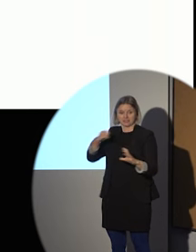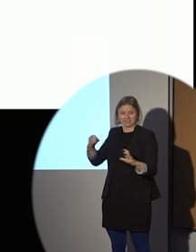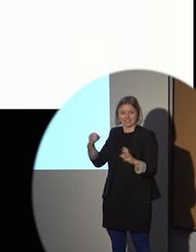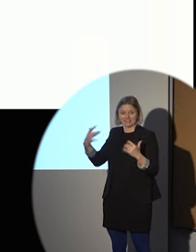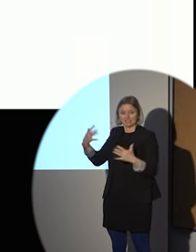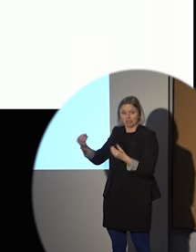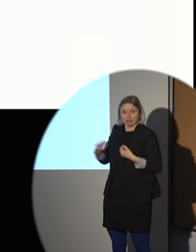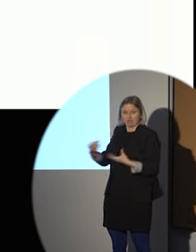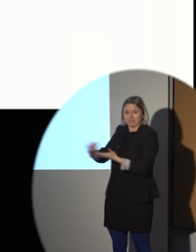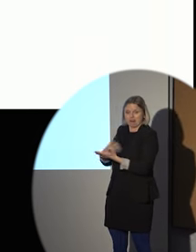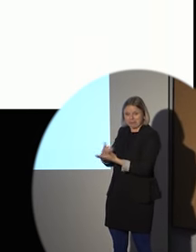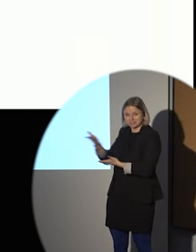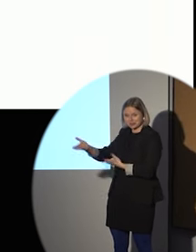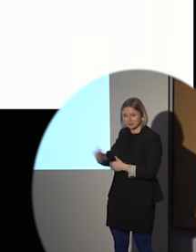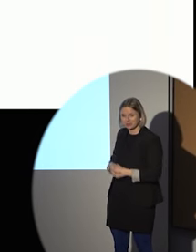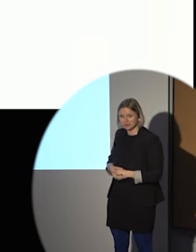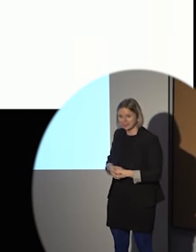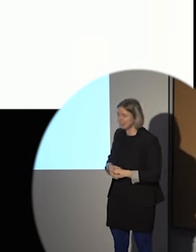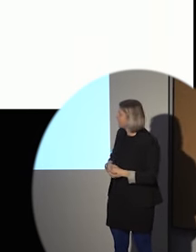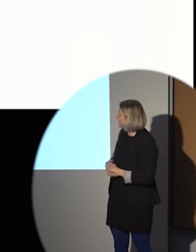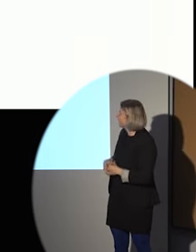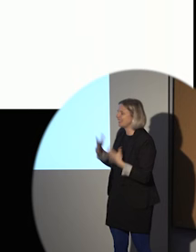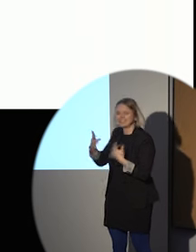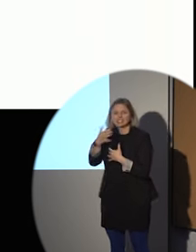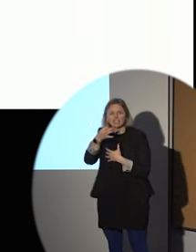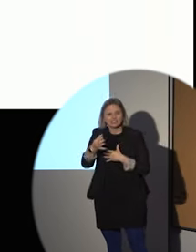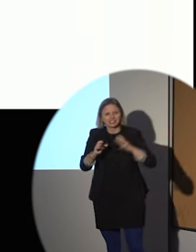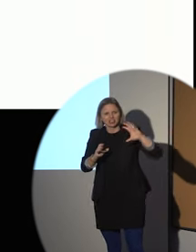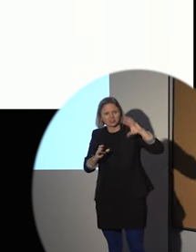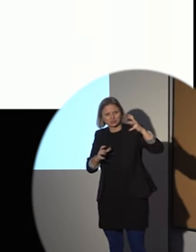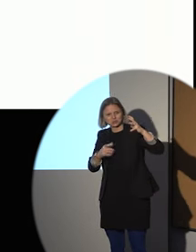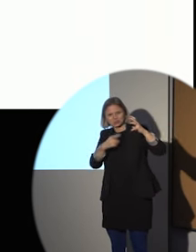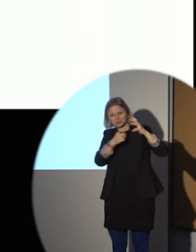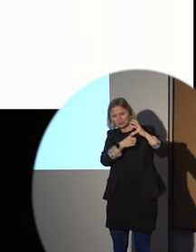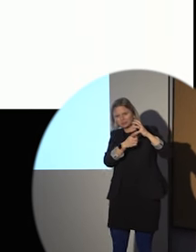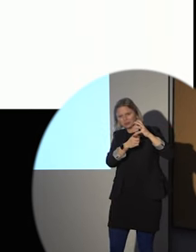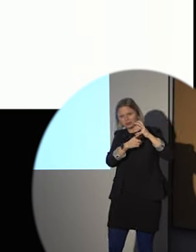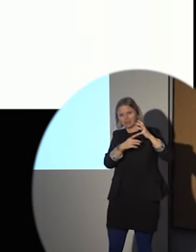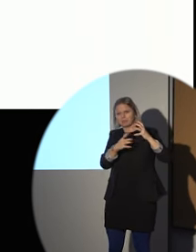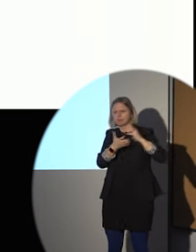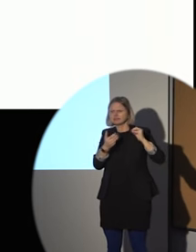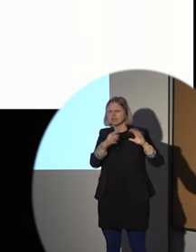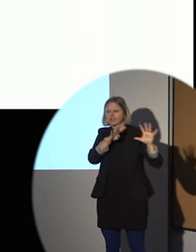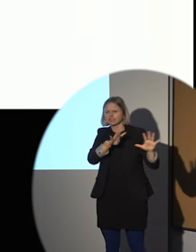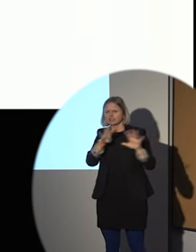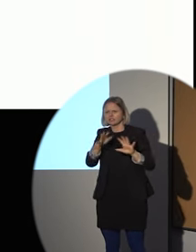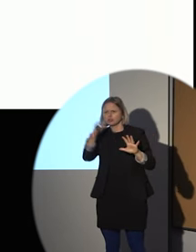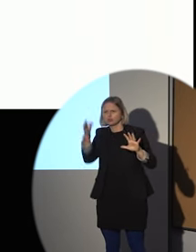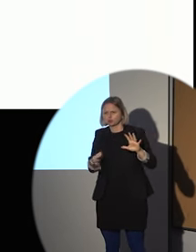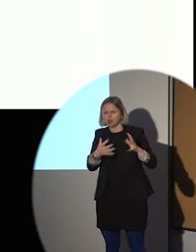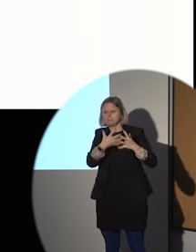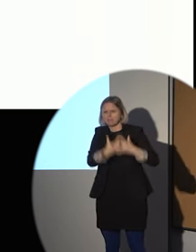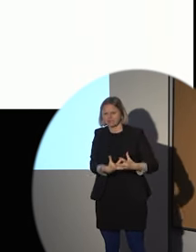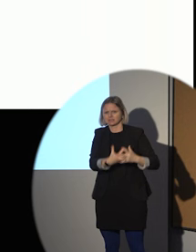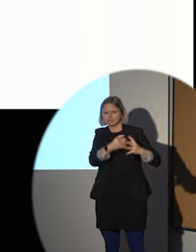En fait, je vous avais dit, hein, le Soleil, c'est pratiquement toute la masse du système solaire. Et puis, ce que